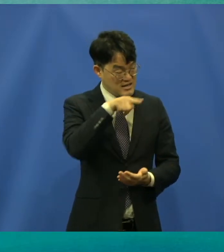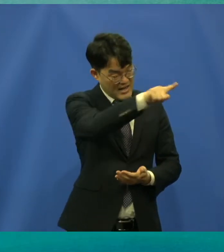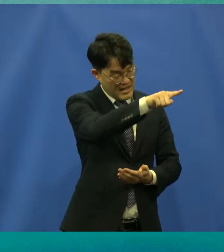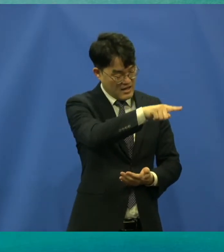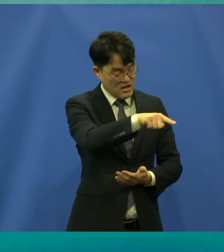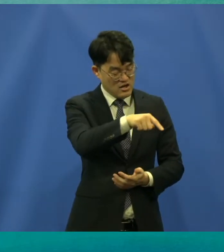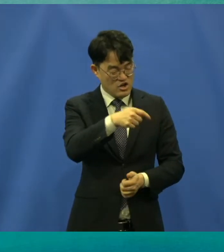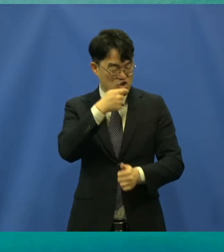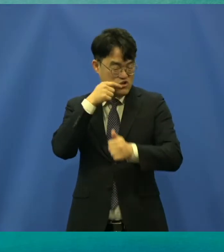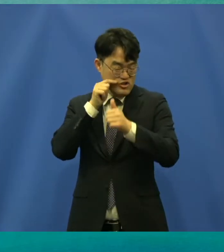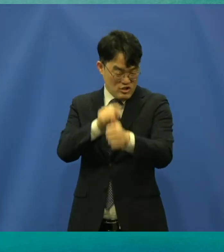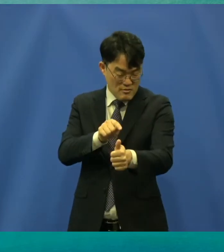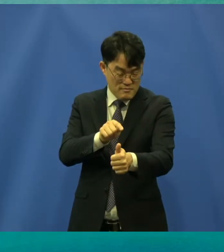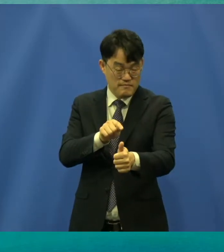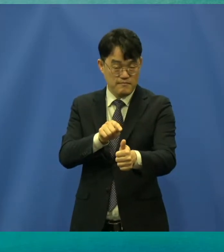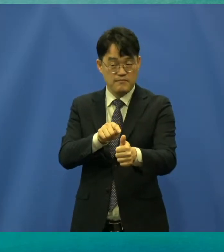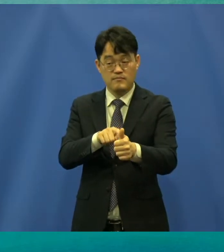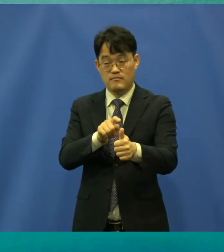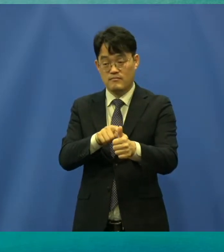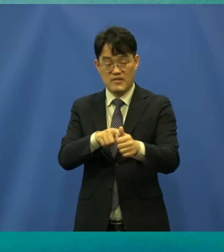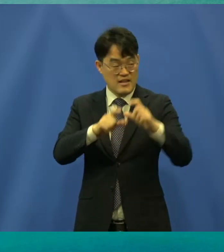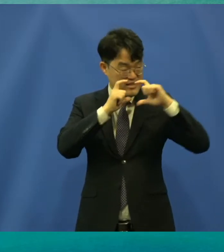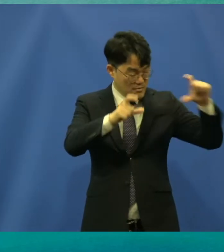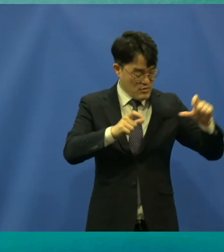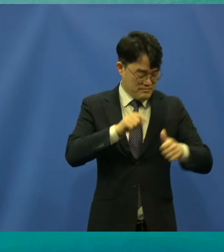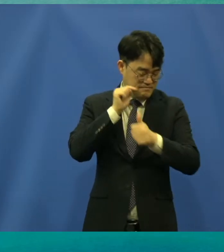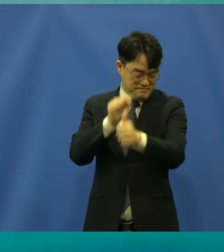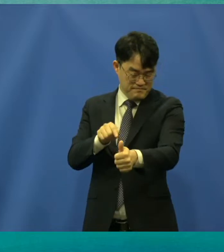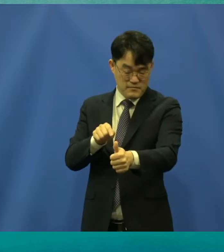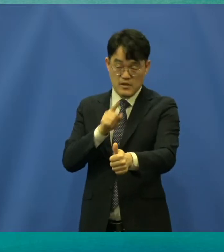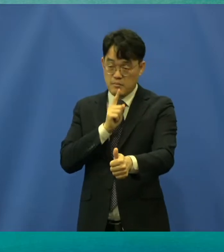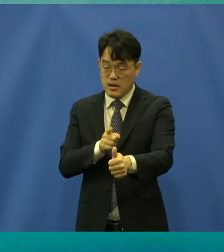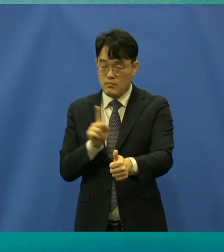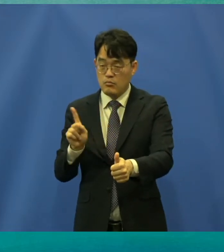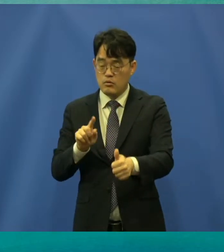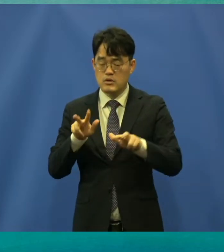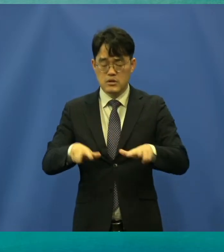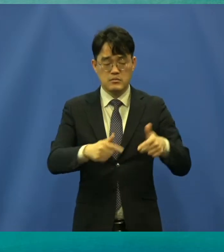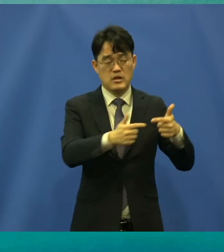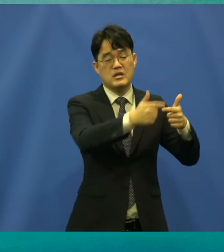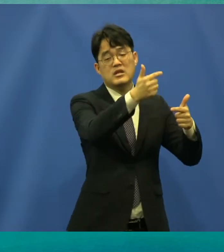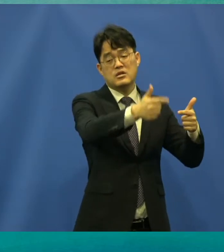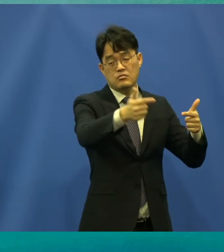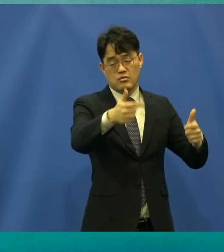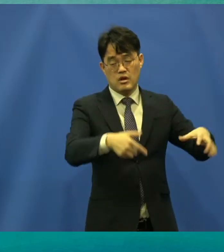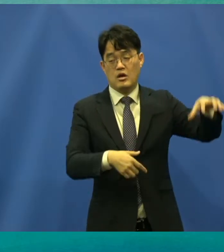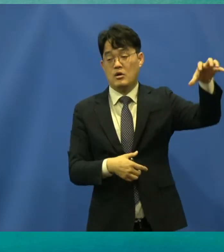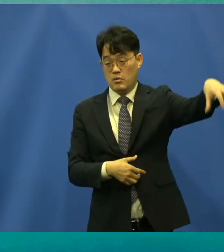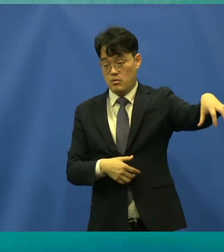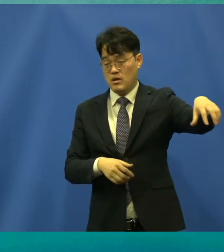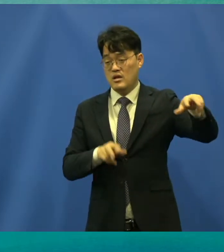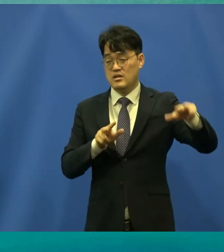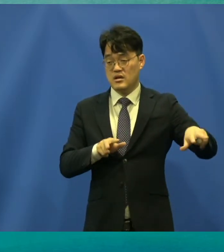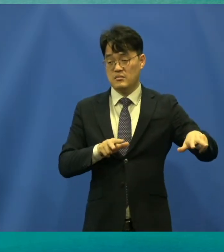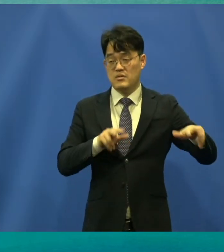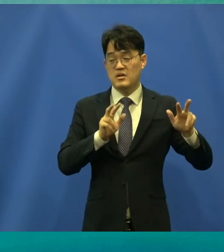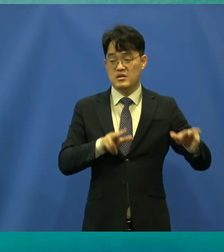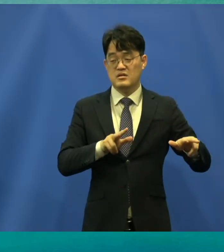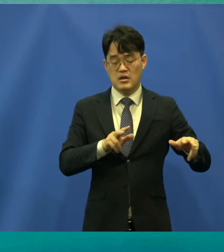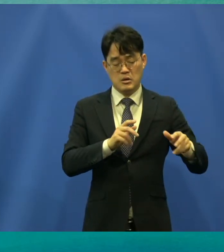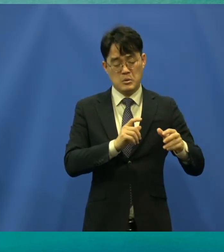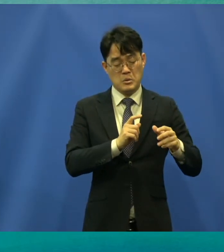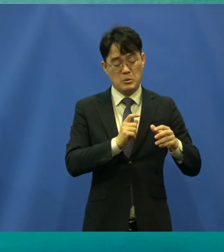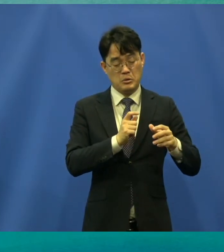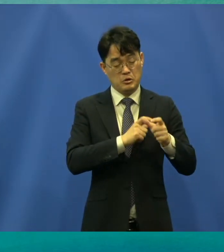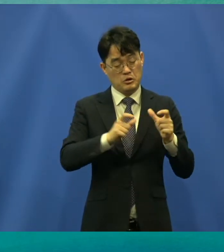시급하다는 뜻을 전달하신 거예요. 니느웨가 지금 급해. 너가 가야 돼. 일어나.